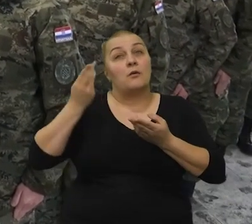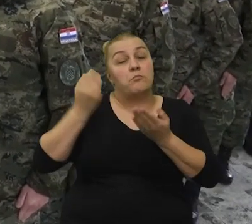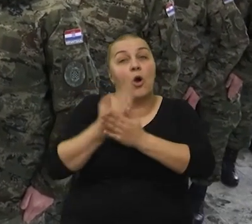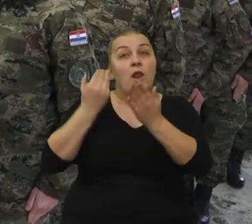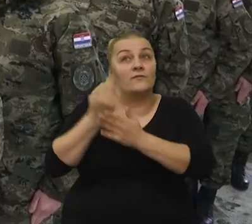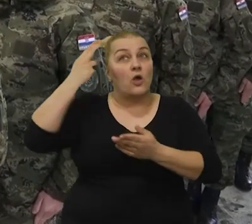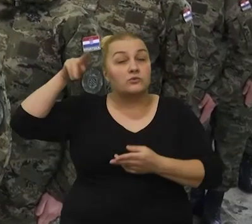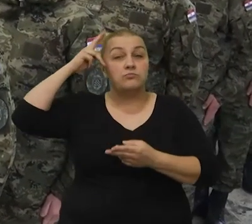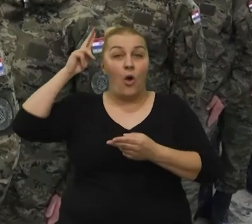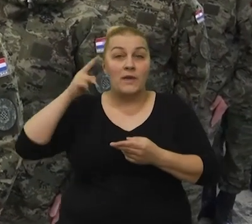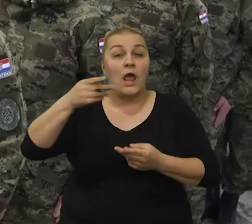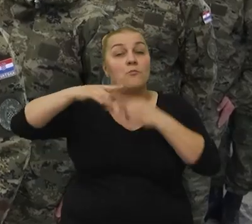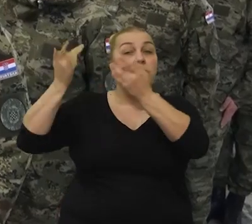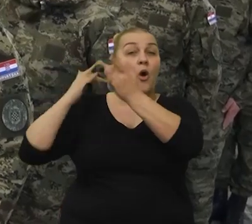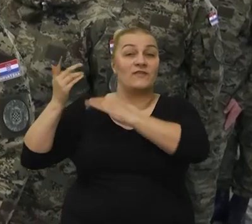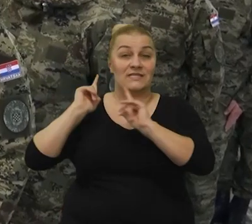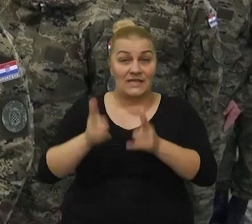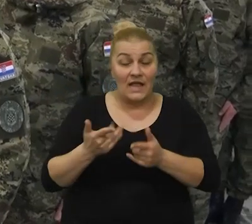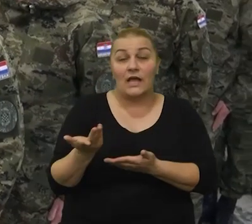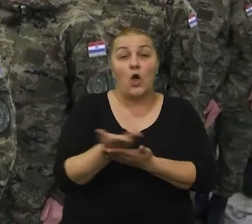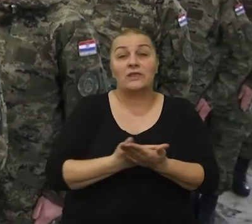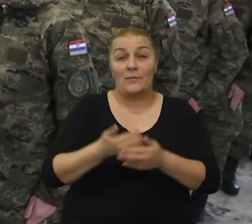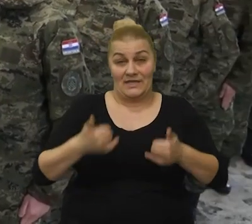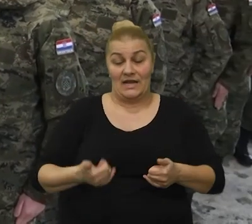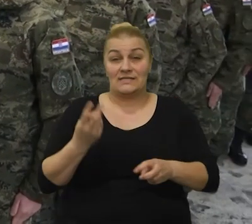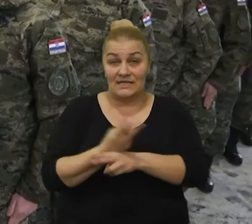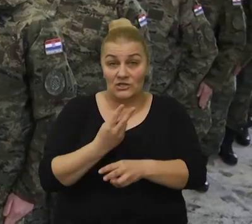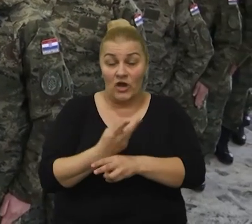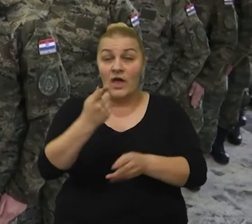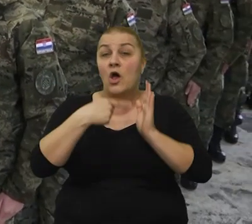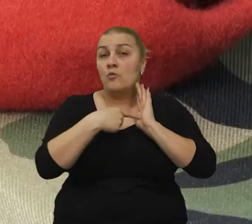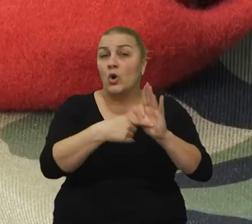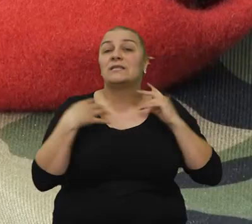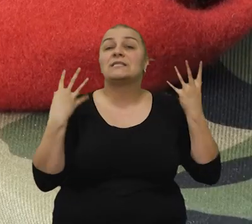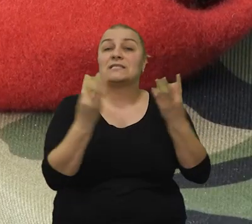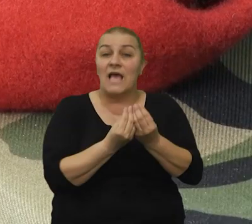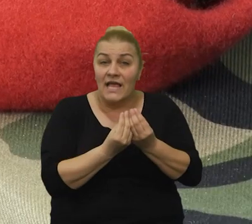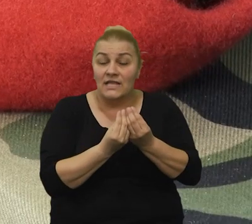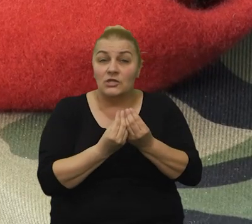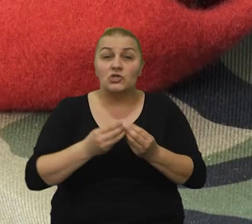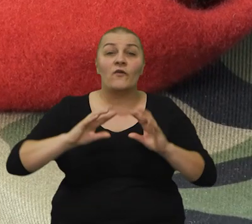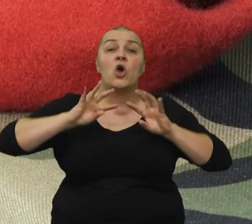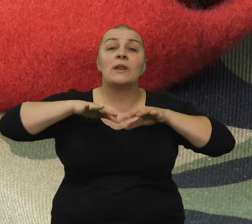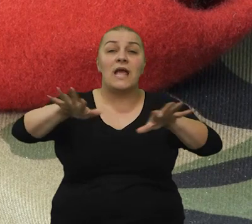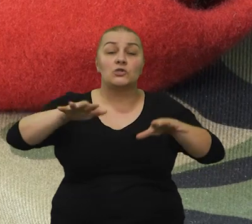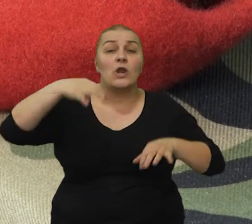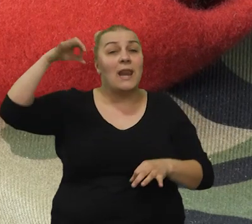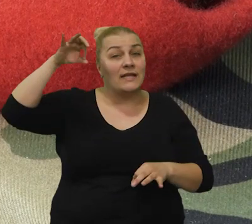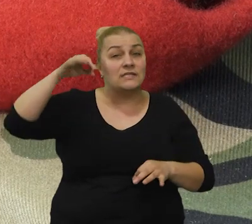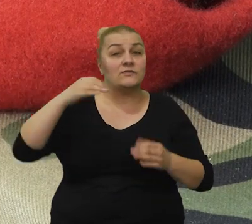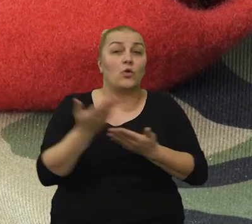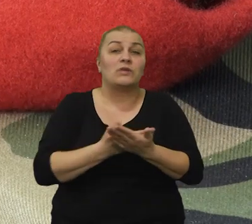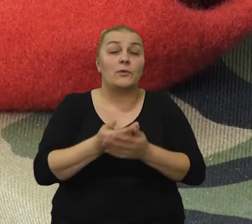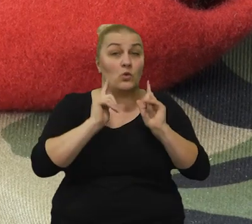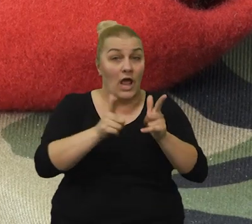na ponosnu hrvatsku povijest i Domovinskog rata kao temelja današnje Hrvatske države, te je pokazatelj zajedništva i nacionalnog jedinstva utemeljenog u